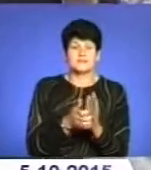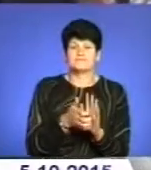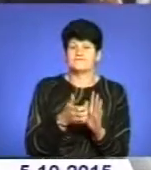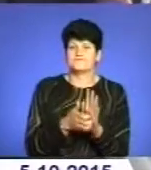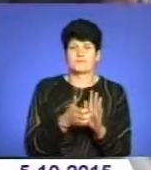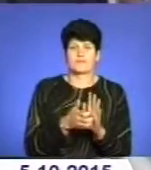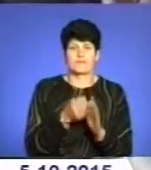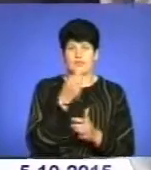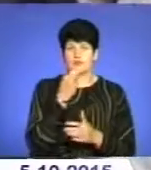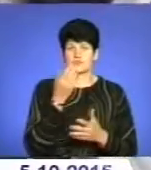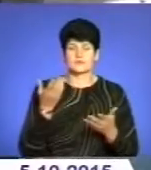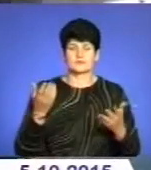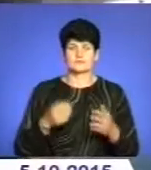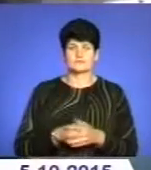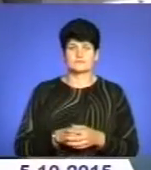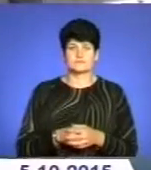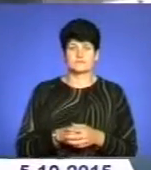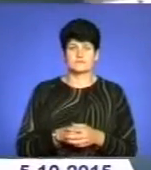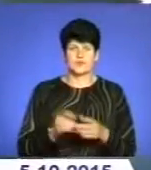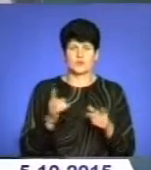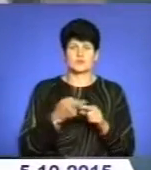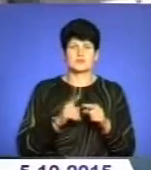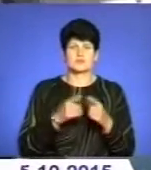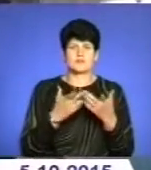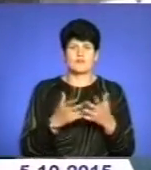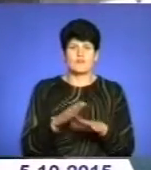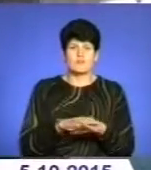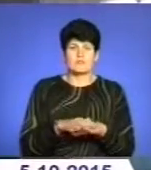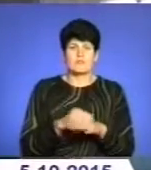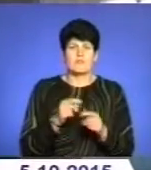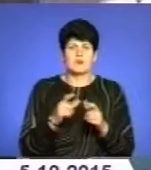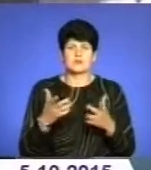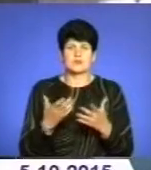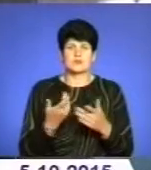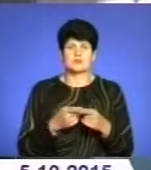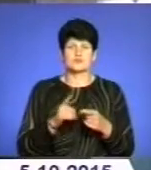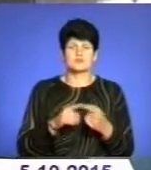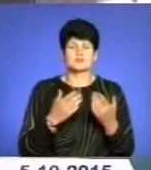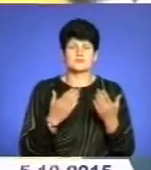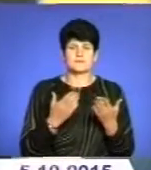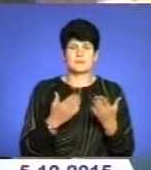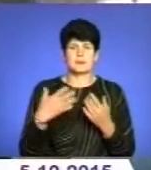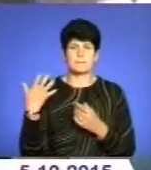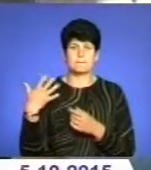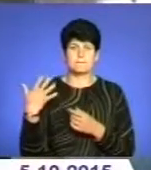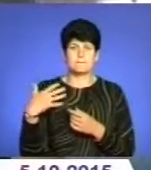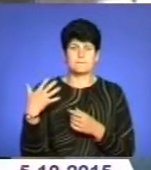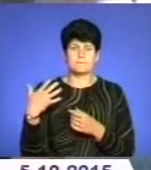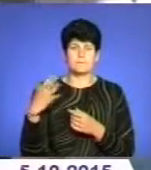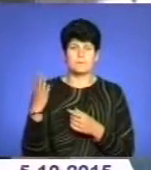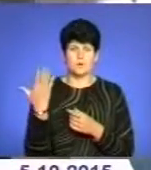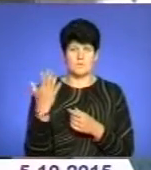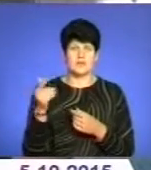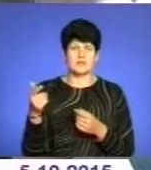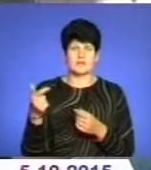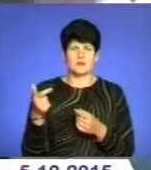навіть на харчування. Де що ж таке саме, що має, що воно родині, 50, то по 5 гривень мука і